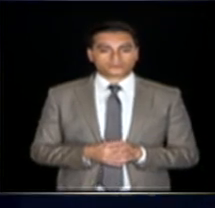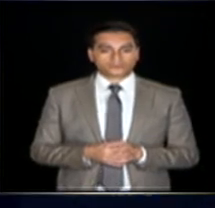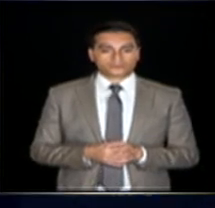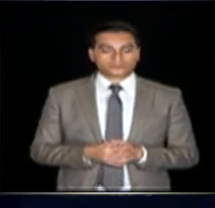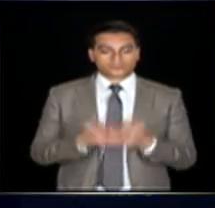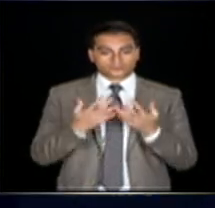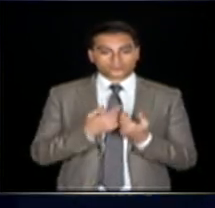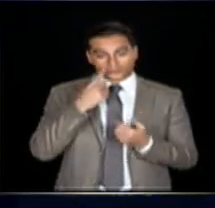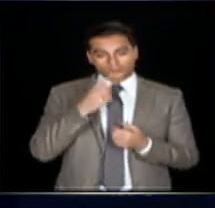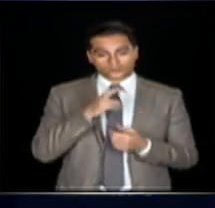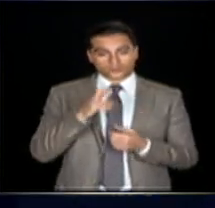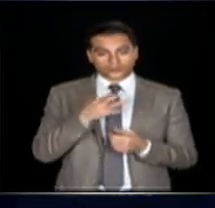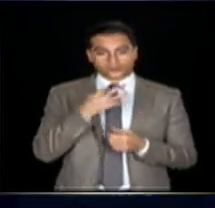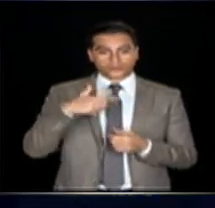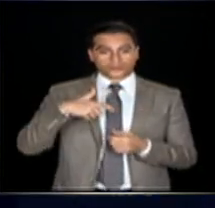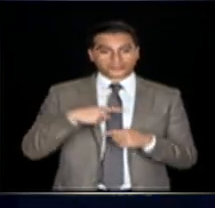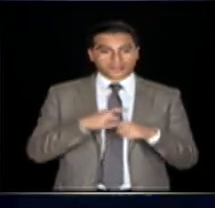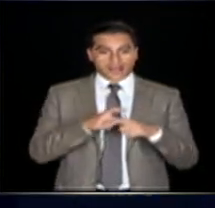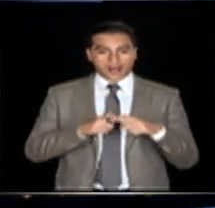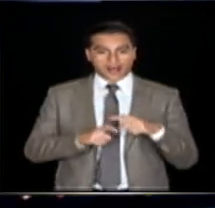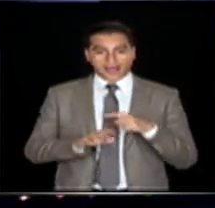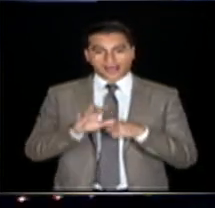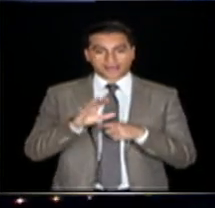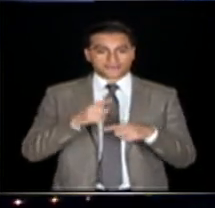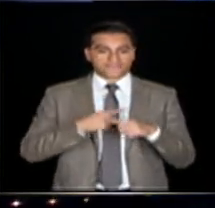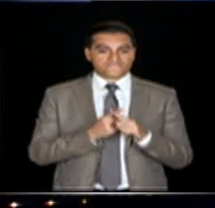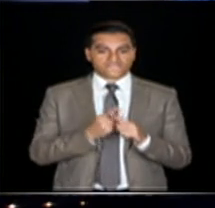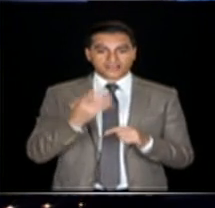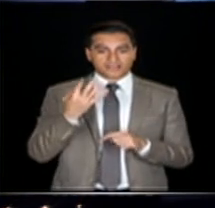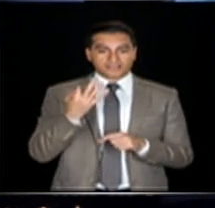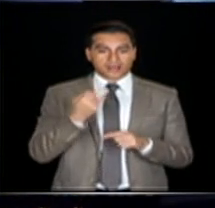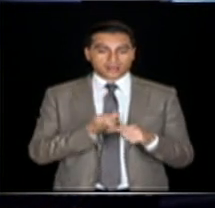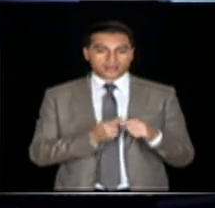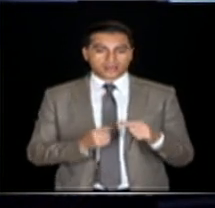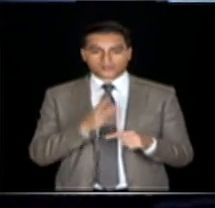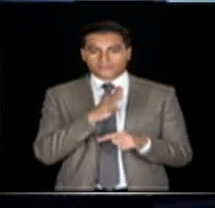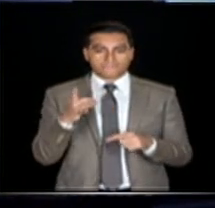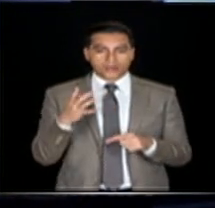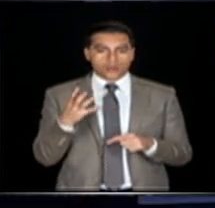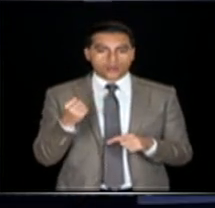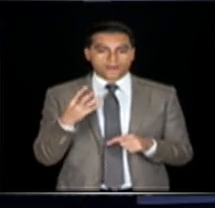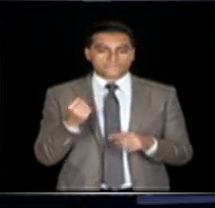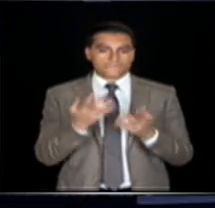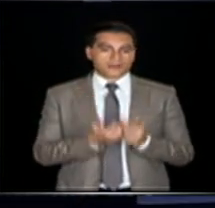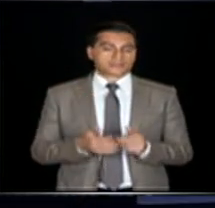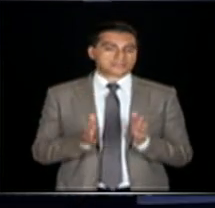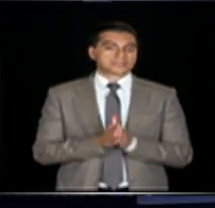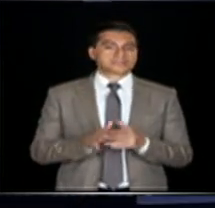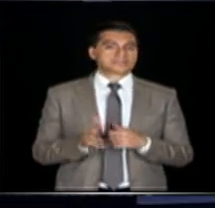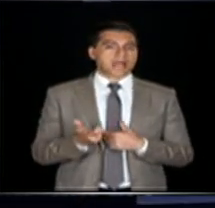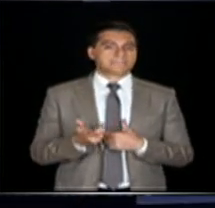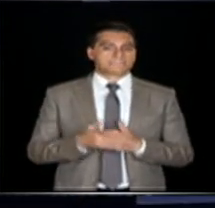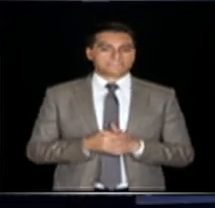حل مسألة الآتية، 360 على 5 في 3 ناقص